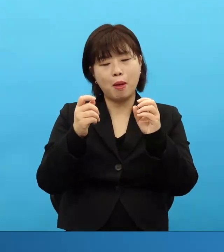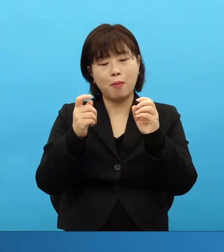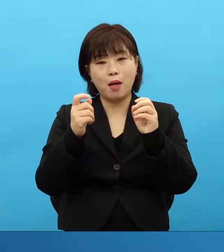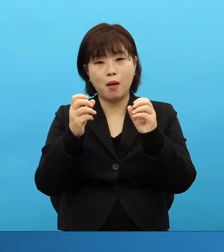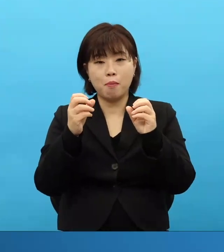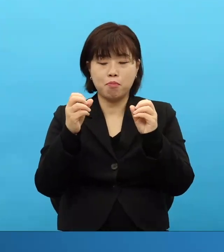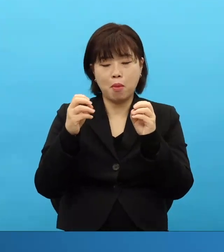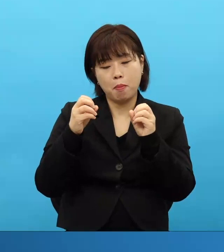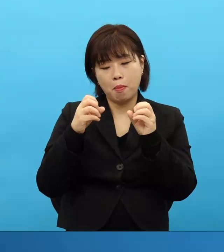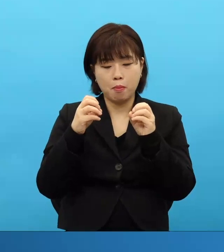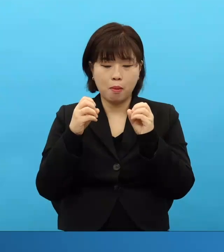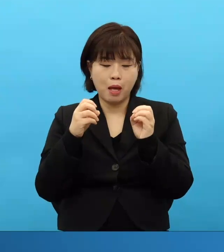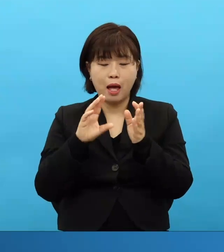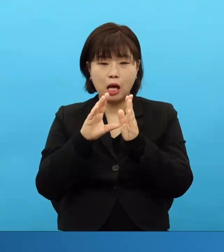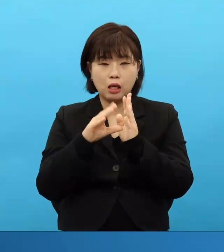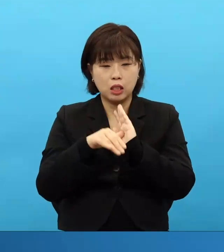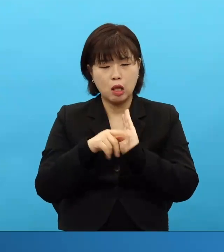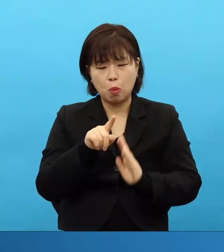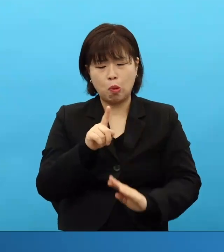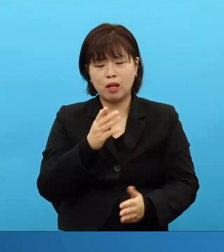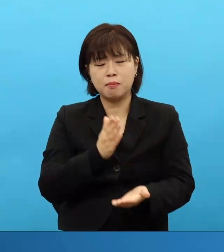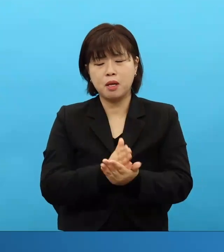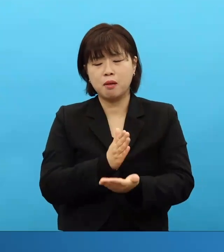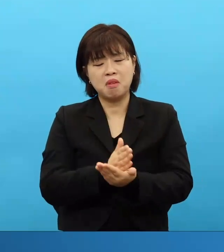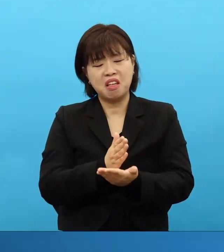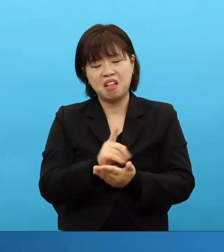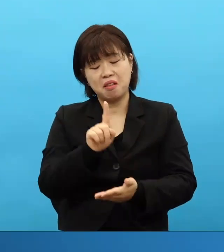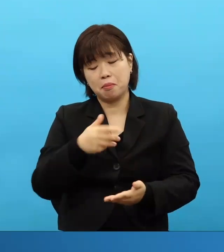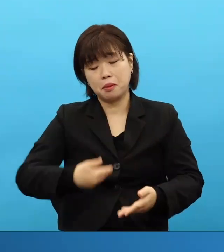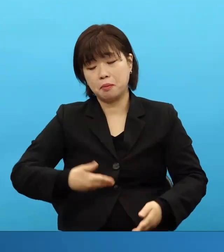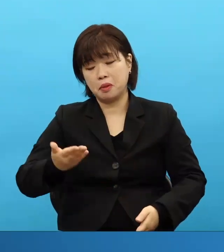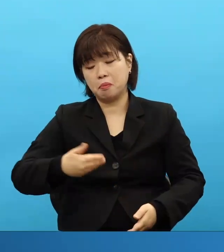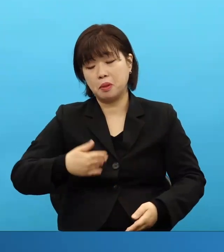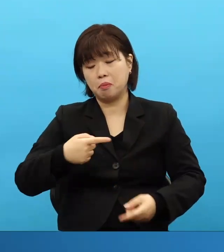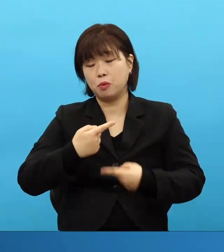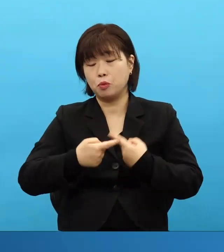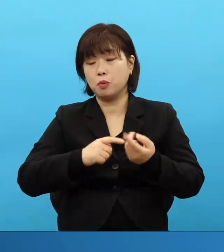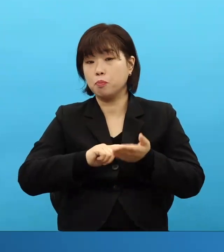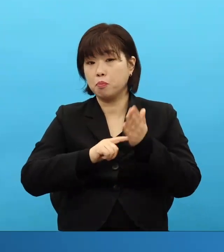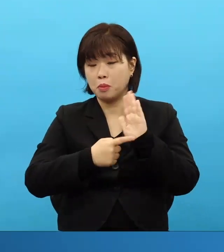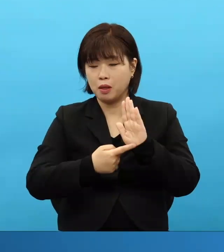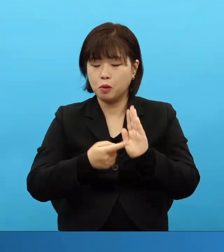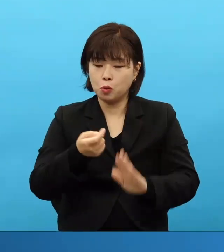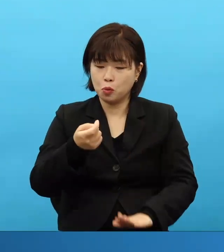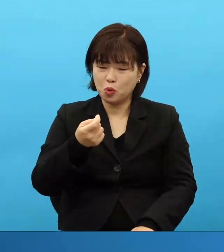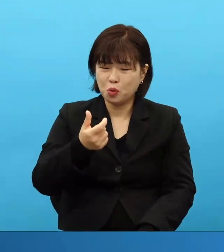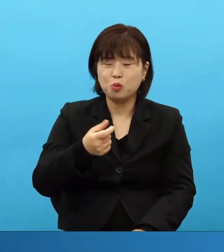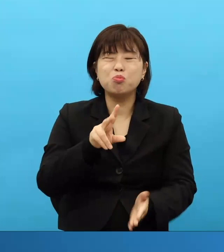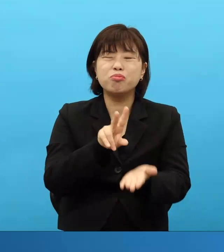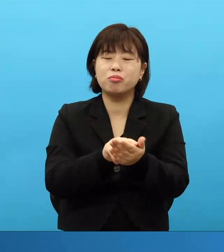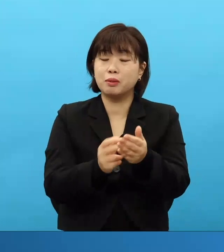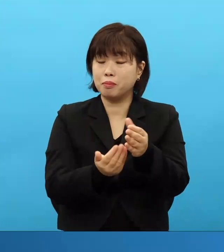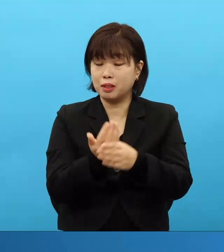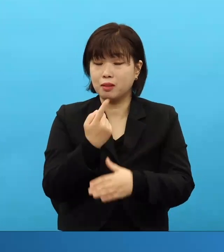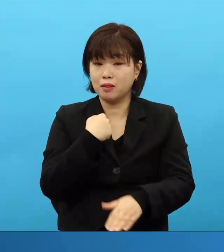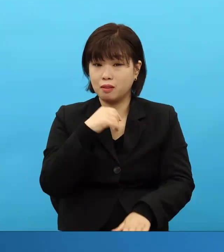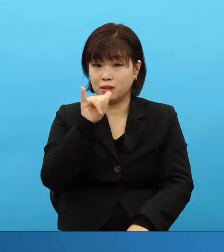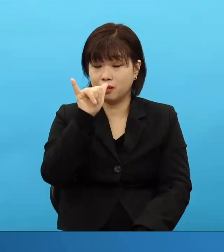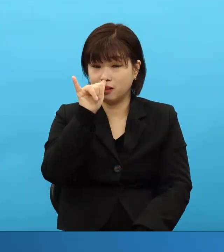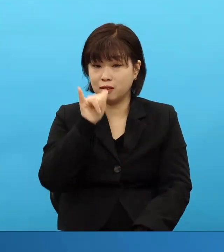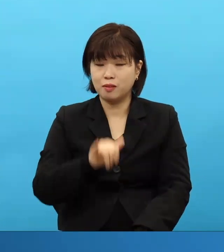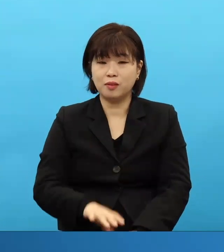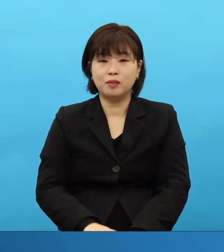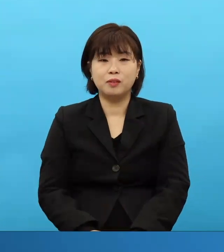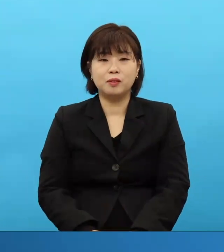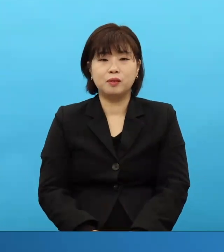좀 논란되기도 했죠. There was one famous celebrity who went on a talk show and says, "Oh, you don't have to do that," and then they got into a big debate over that. 물론 꼭